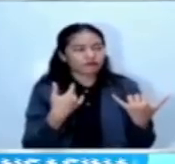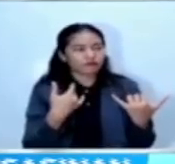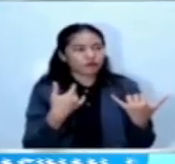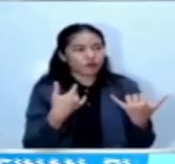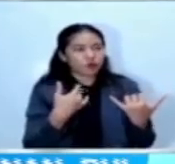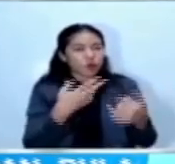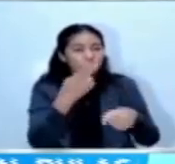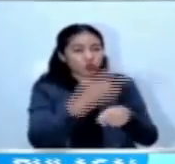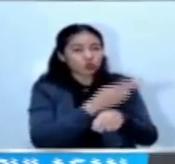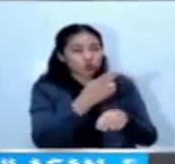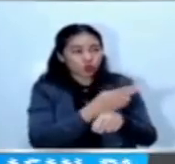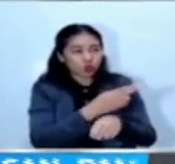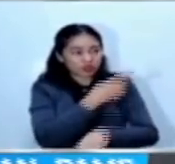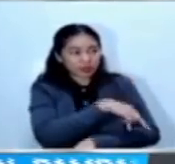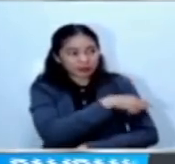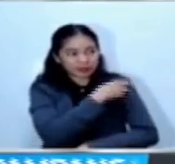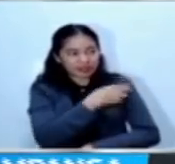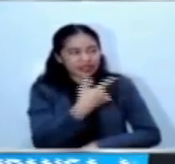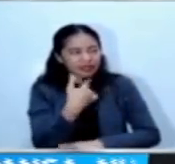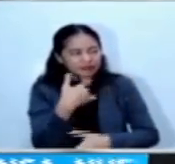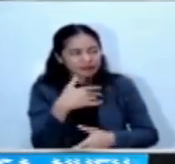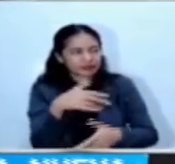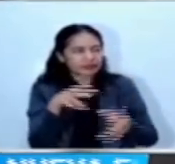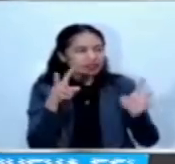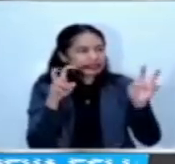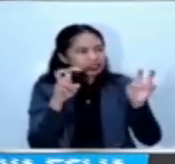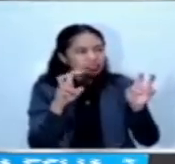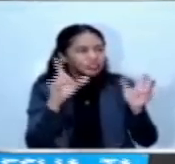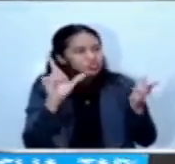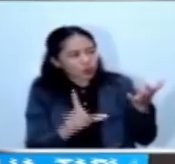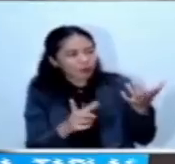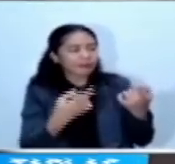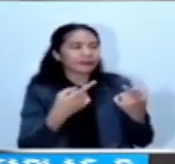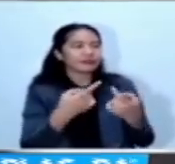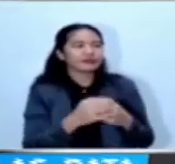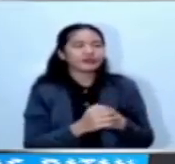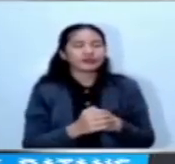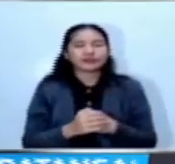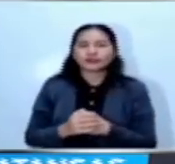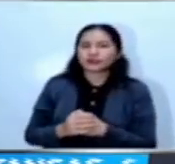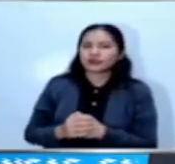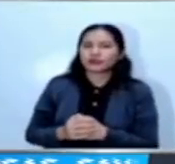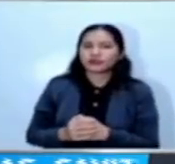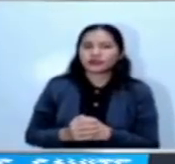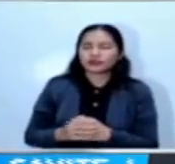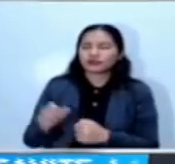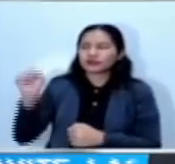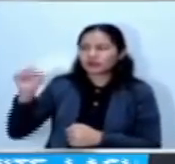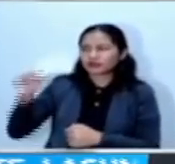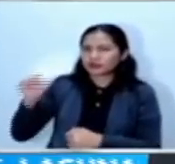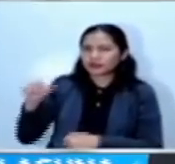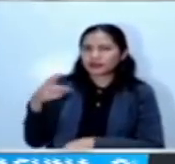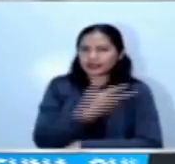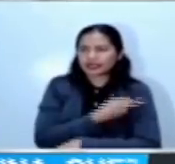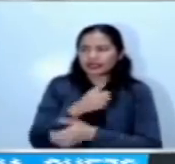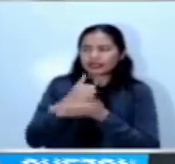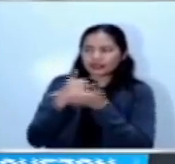May effect na yung bakuna in the sense na nabawasan yung numbers natin. Pero dahil sa Delta